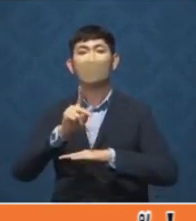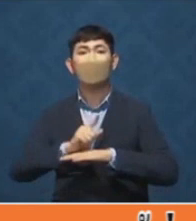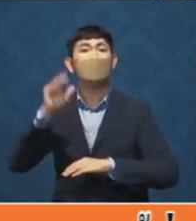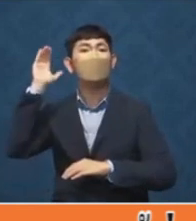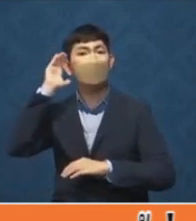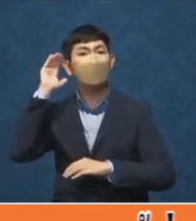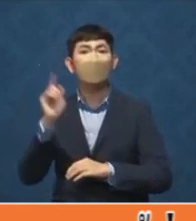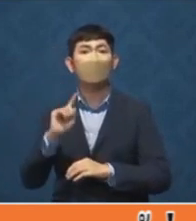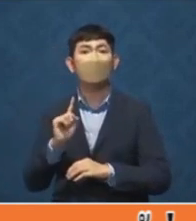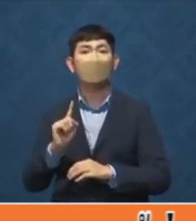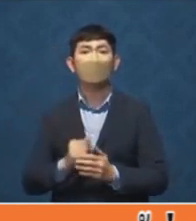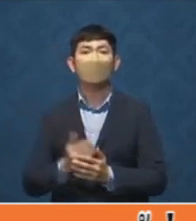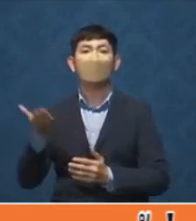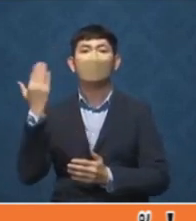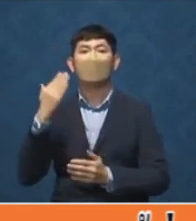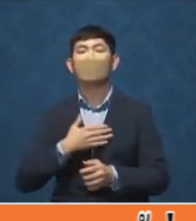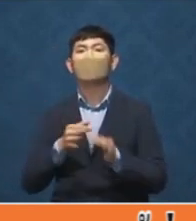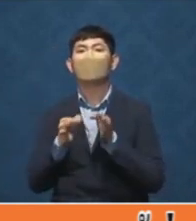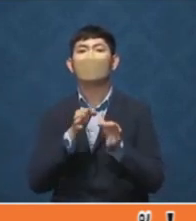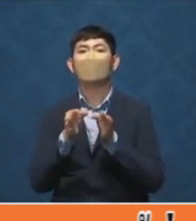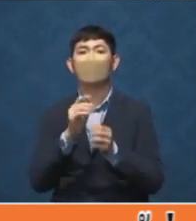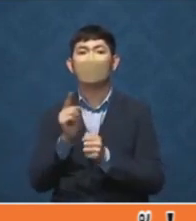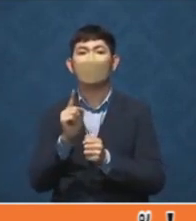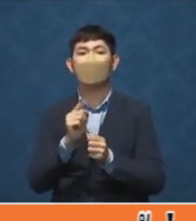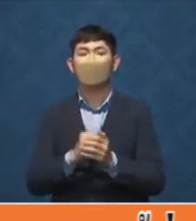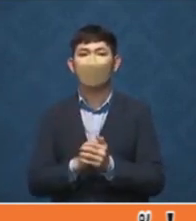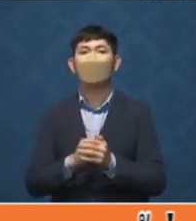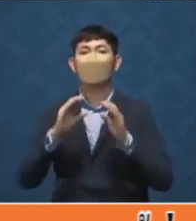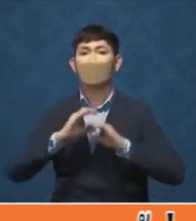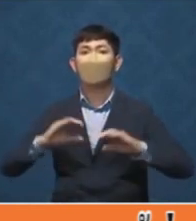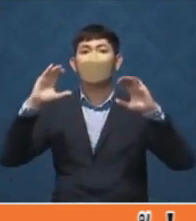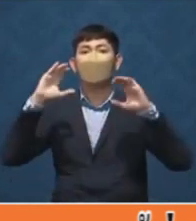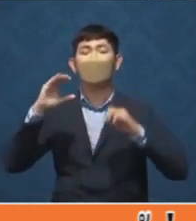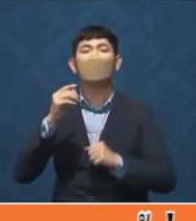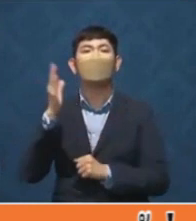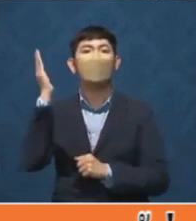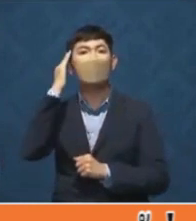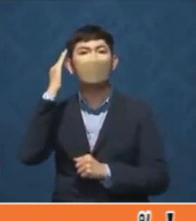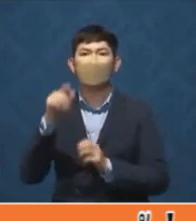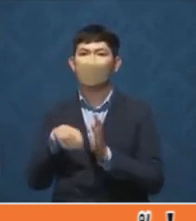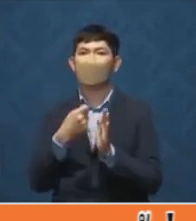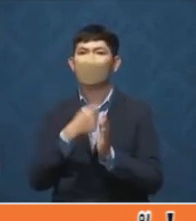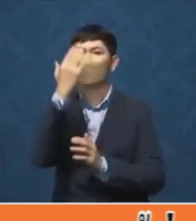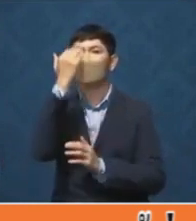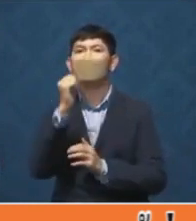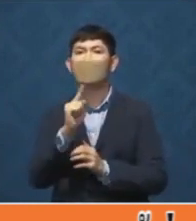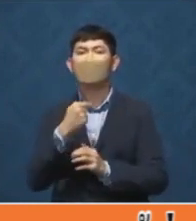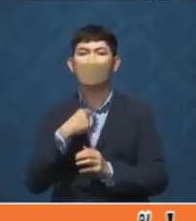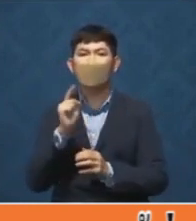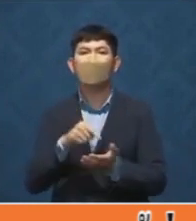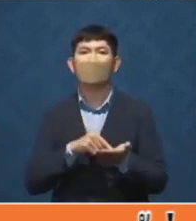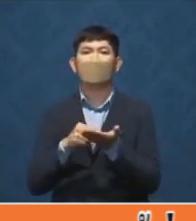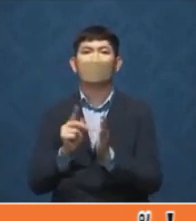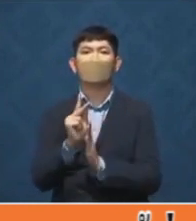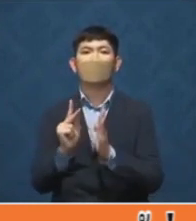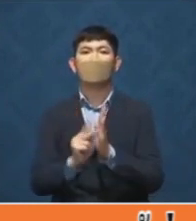หมตอนที่ผมไปชี้แจงให้หน่วยงานของรัฐได้รับฟังถึงเหตุผลว่าทำไมถึงต้องมีการเสนอกฎหม